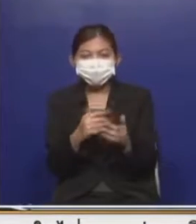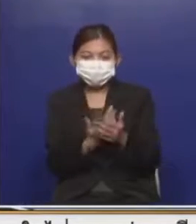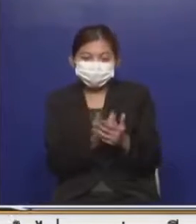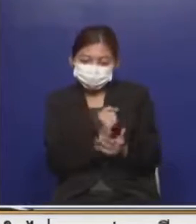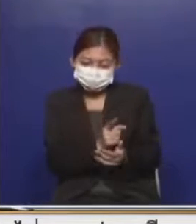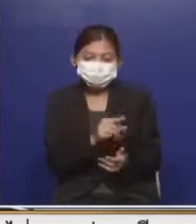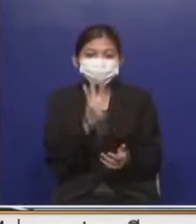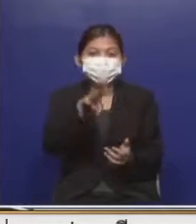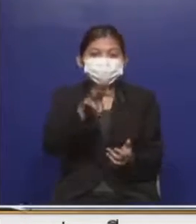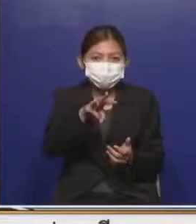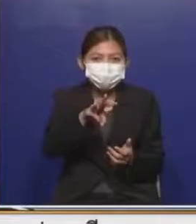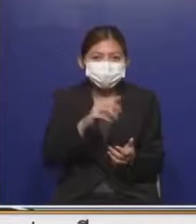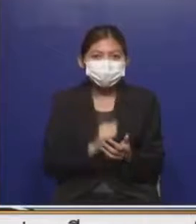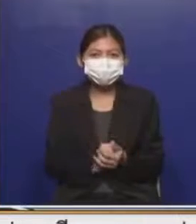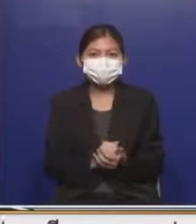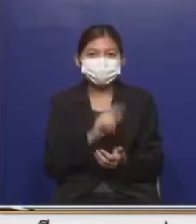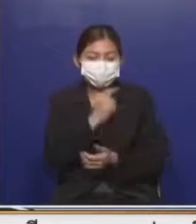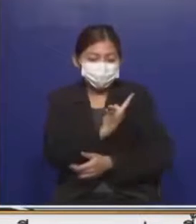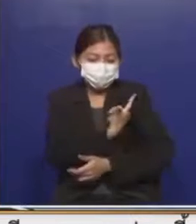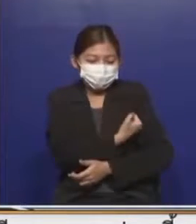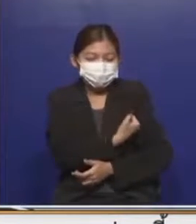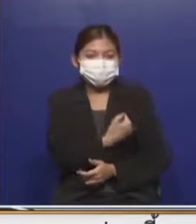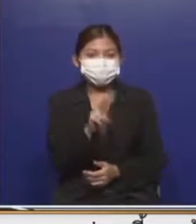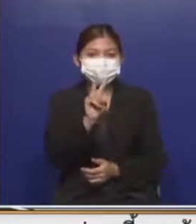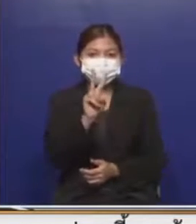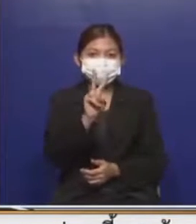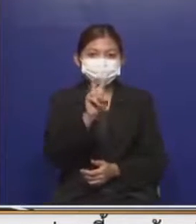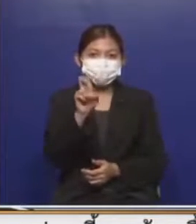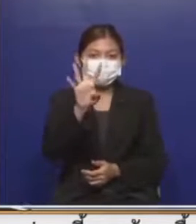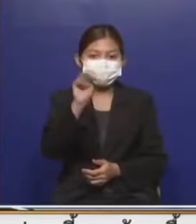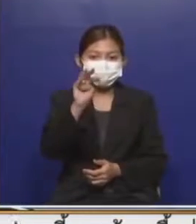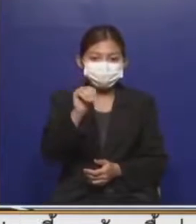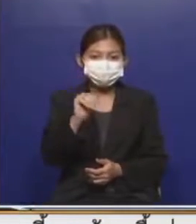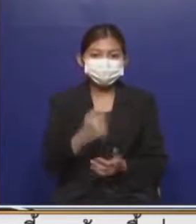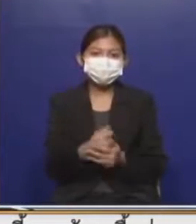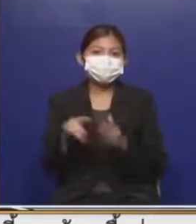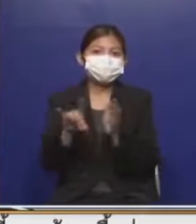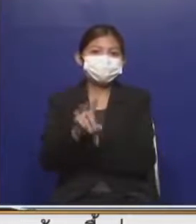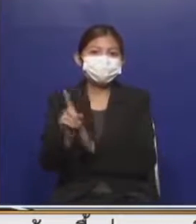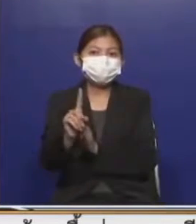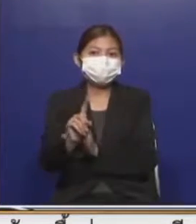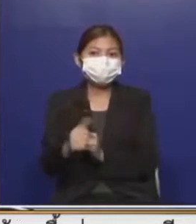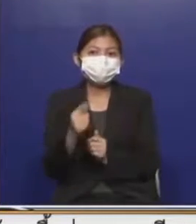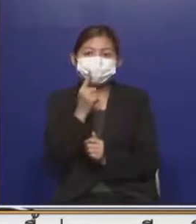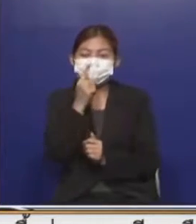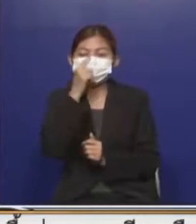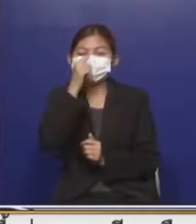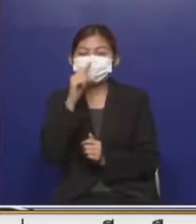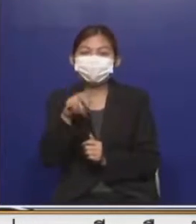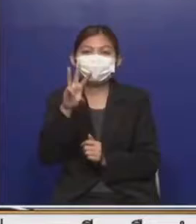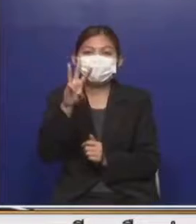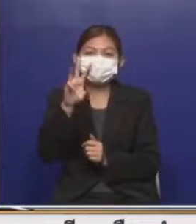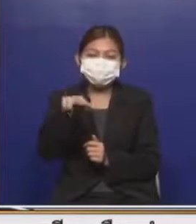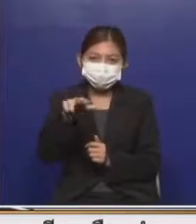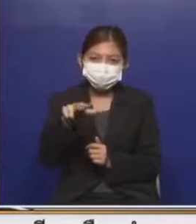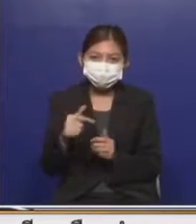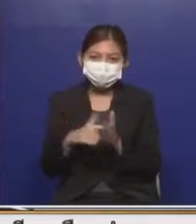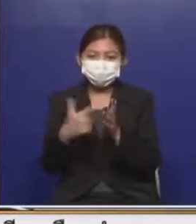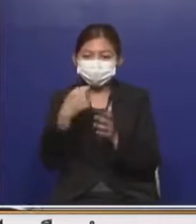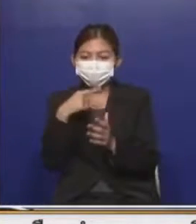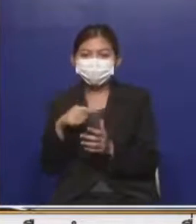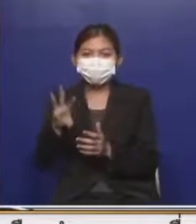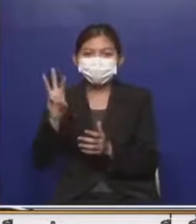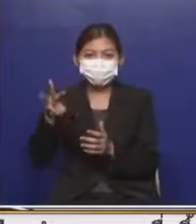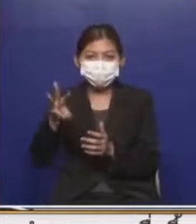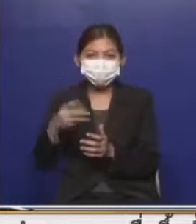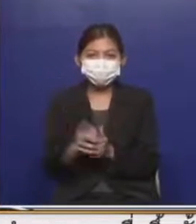000วักซีน 240 ไม่จ่าย สุดทายต้ไปจ่ายค่าตรว 3,000 เจอค่ายายย Promisedพอผลตร